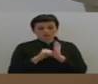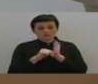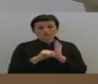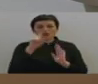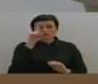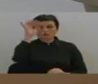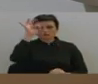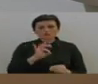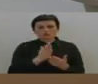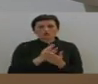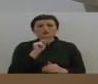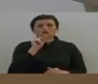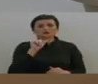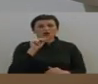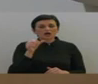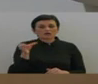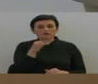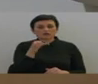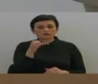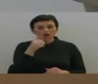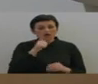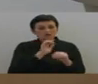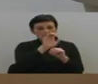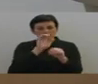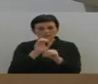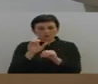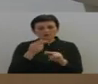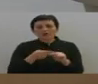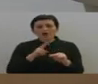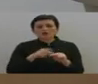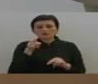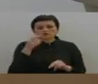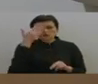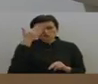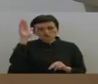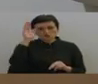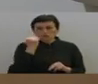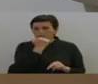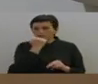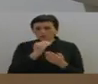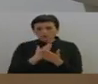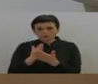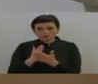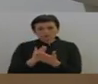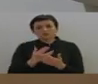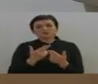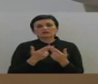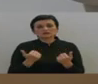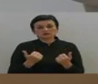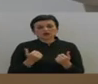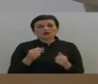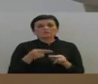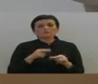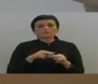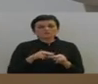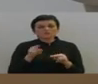გაზრდილი ჭაჭის ექსპორტი. ესეც მოგესენებათ უცხო პროდუქტია ძალიან ბევრი ბაზრისთვის და შესაბამისად აღნიშნული